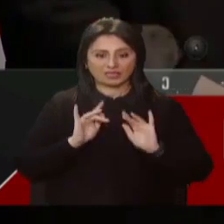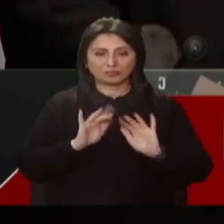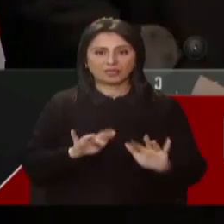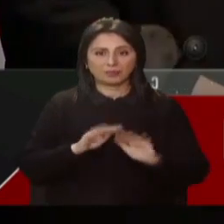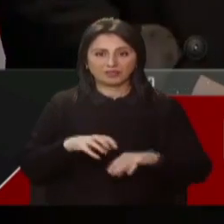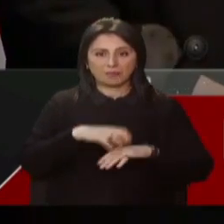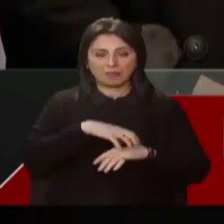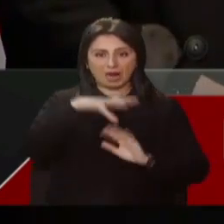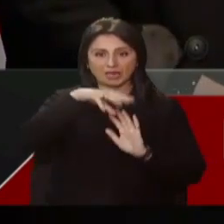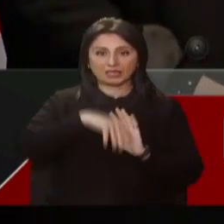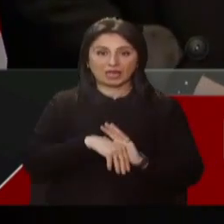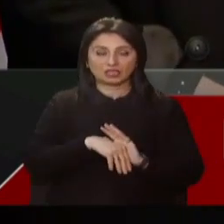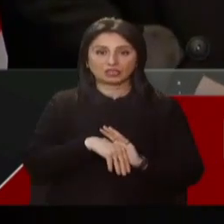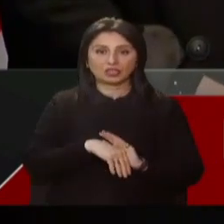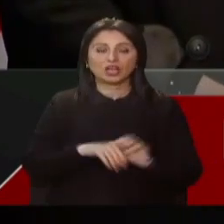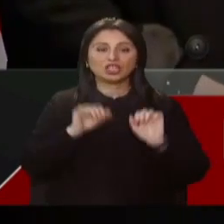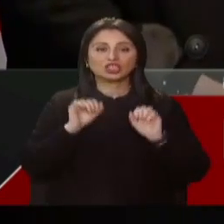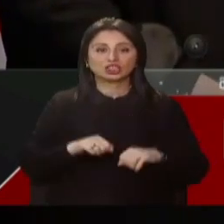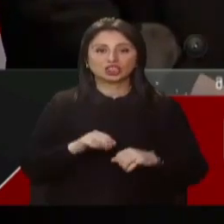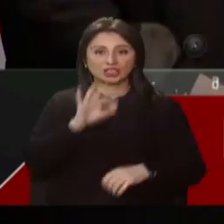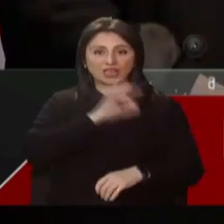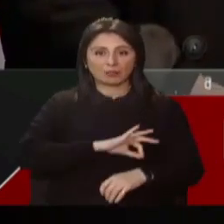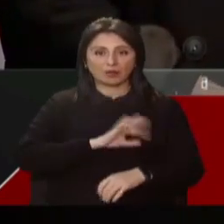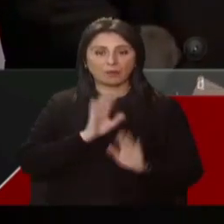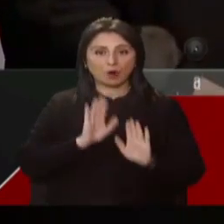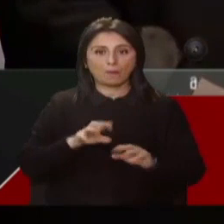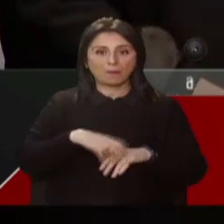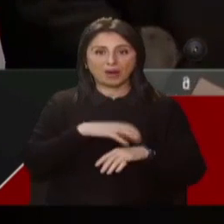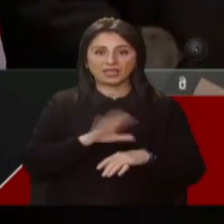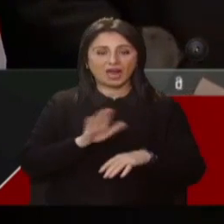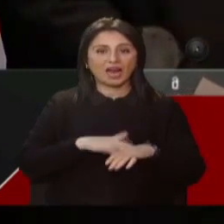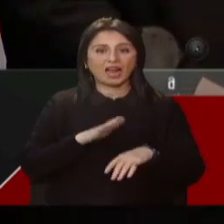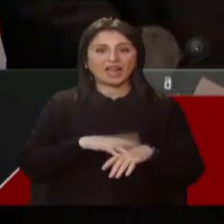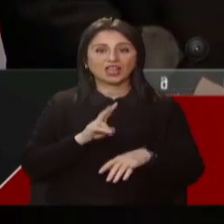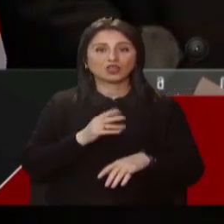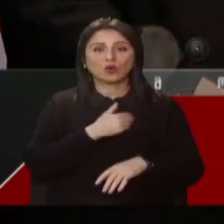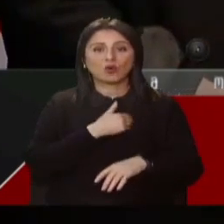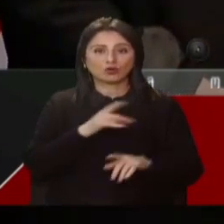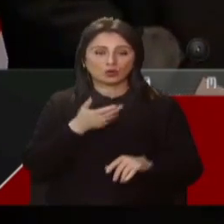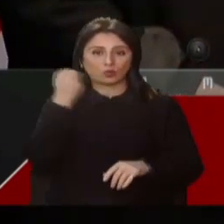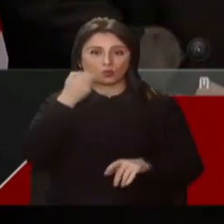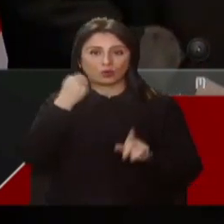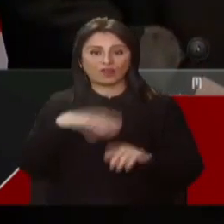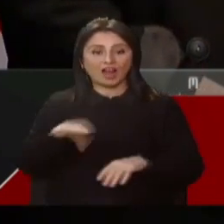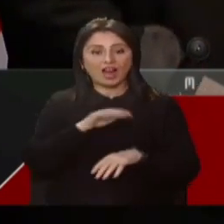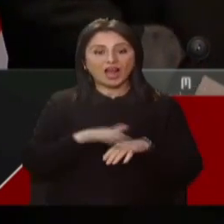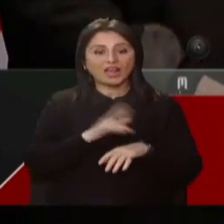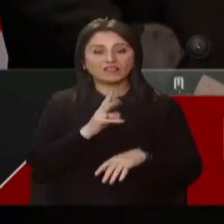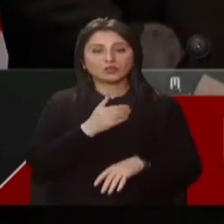მიმდინარეობს პარტიაში, შეიძლება აწყობდეს ხოლმე ამ პარტიის არაკეთილის მოსვნას. ყველა კეთილის